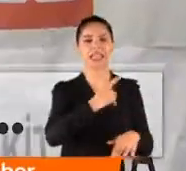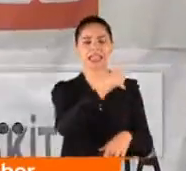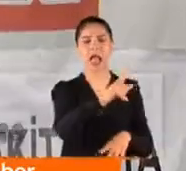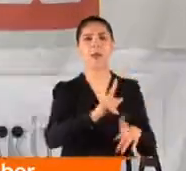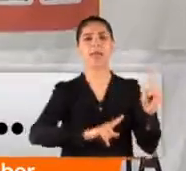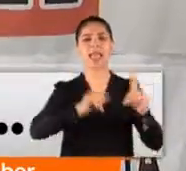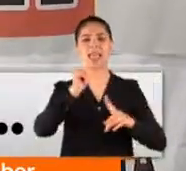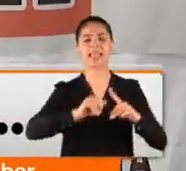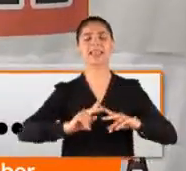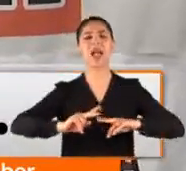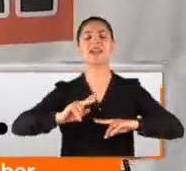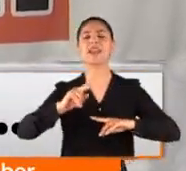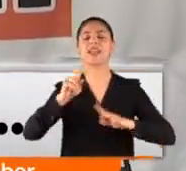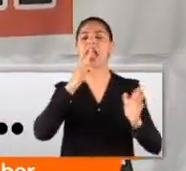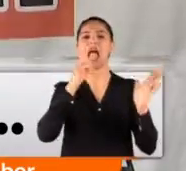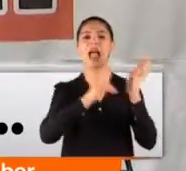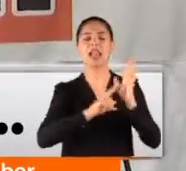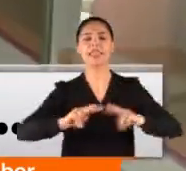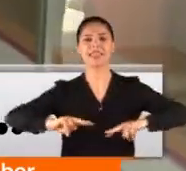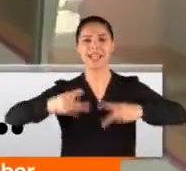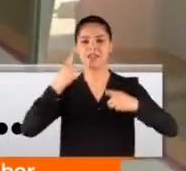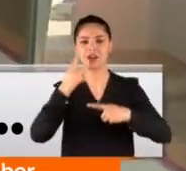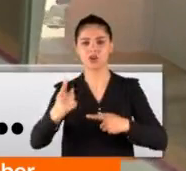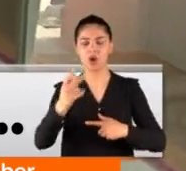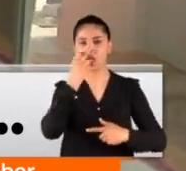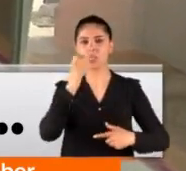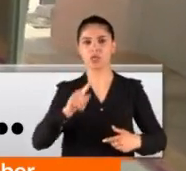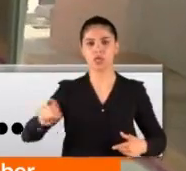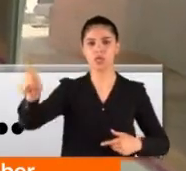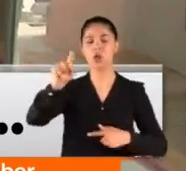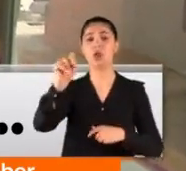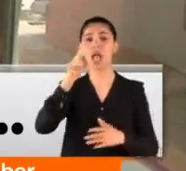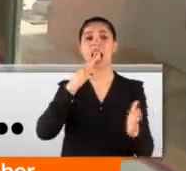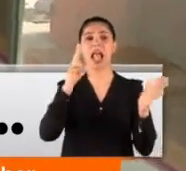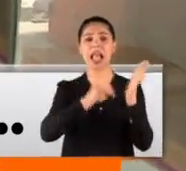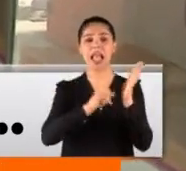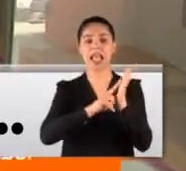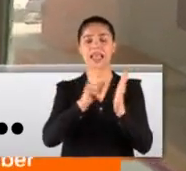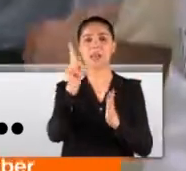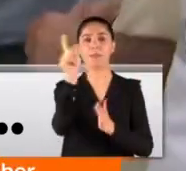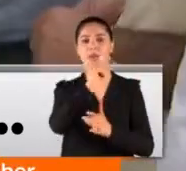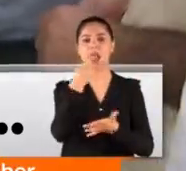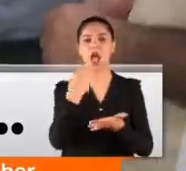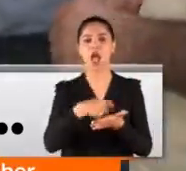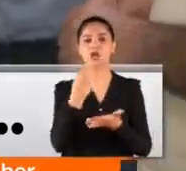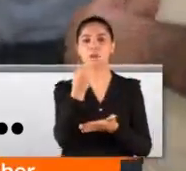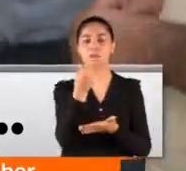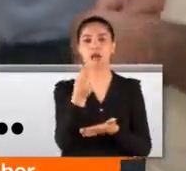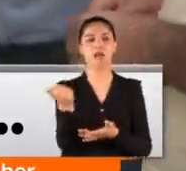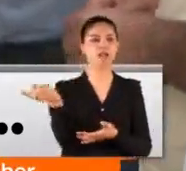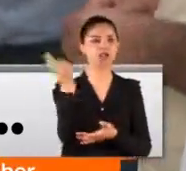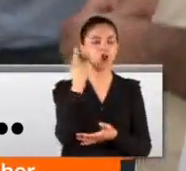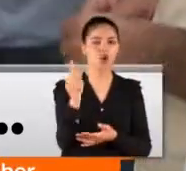internete verdiği devir ilanına başladı. Sahtekarları iştahlandıran kısmı da o ilanda yer alan ve aylık ödenen fatura miktarı